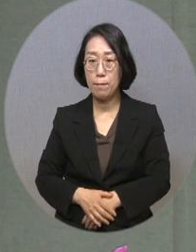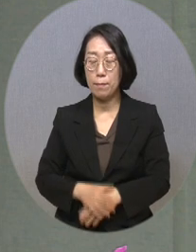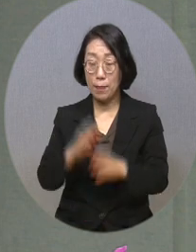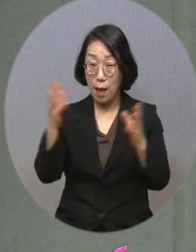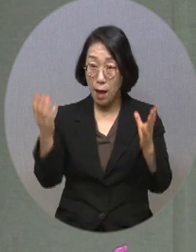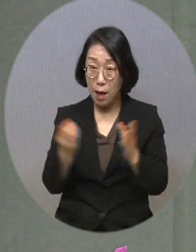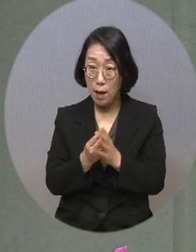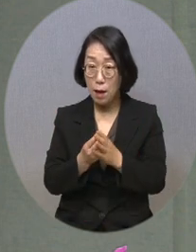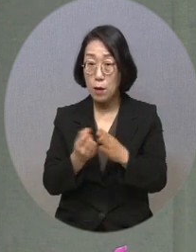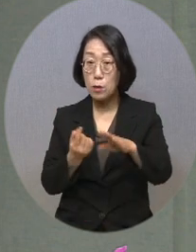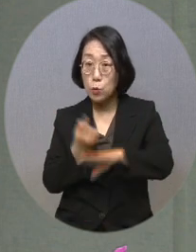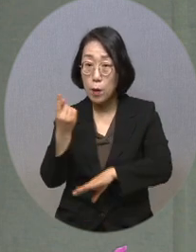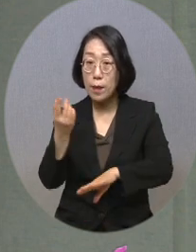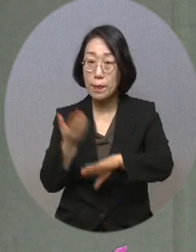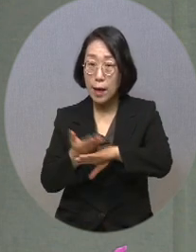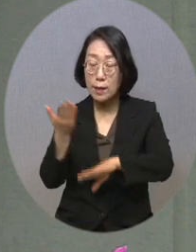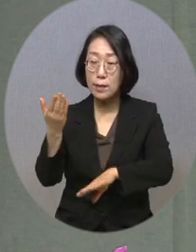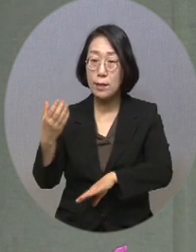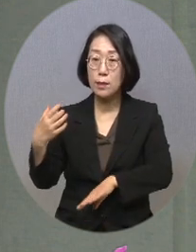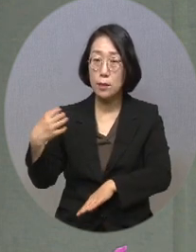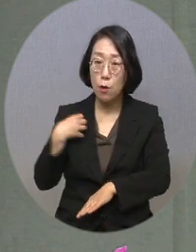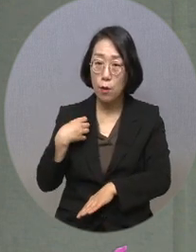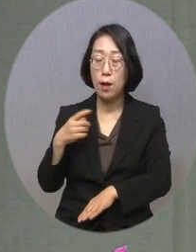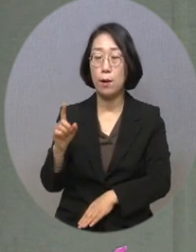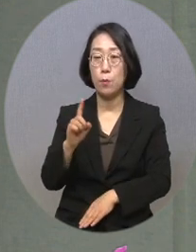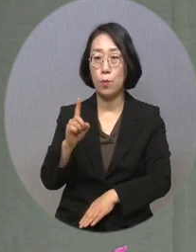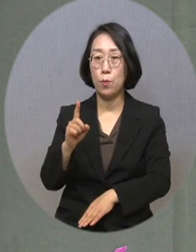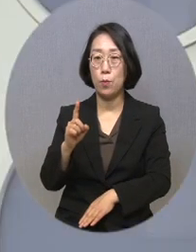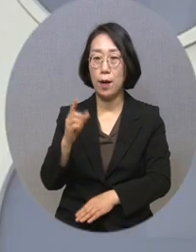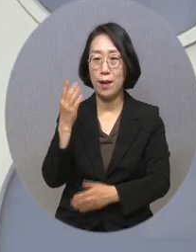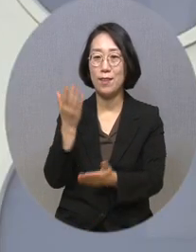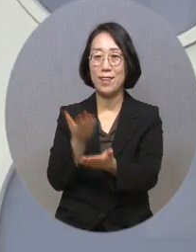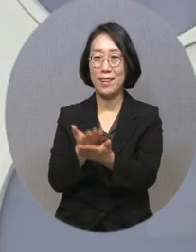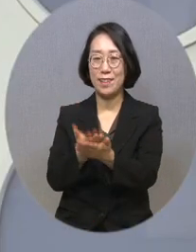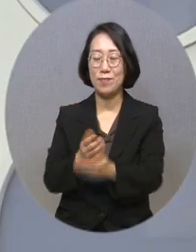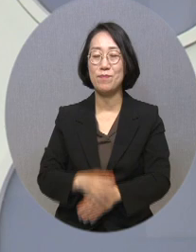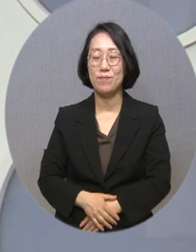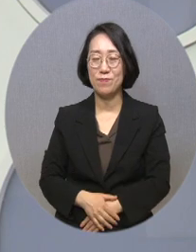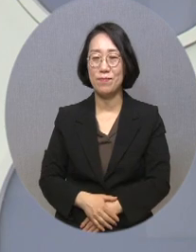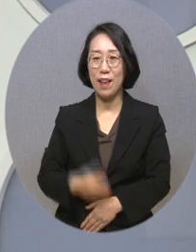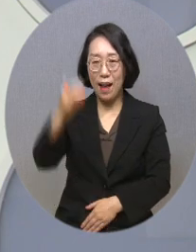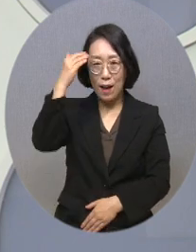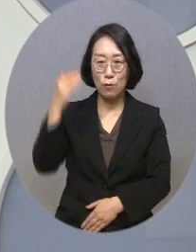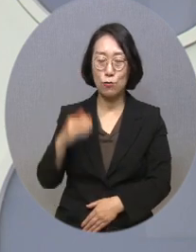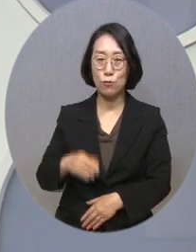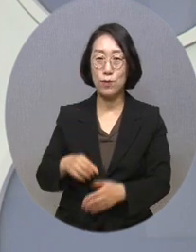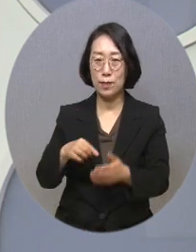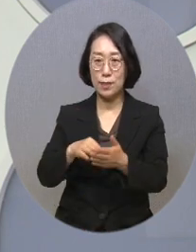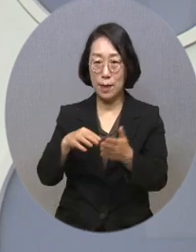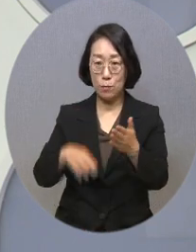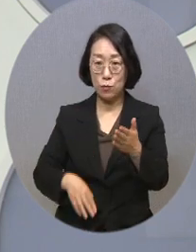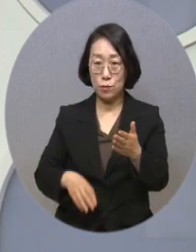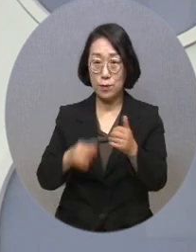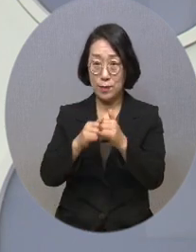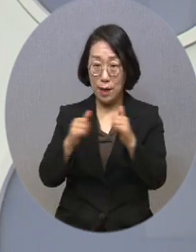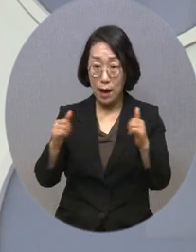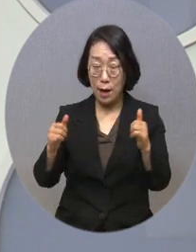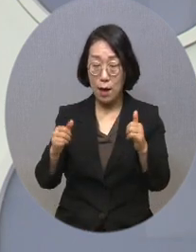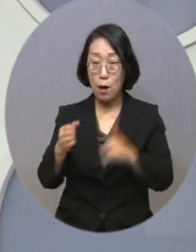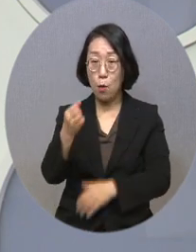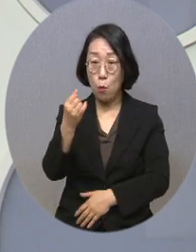역할도 있으신지 네. 네, 소개 좀 해주시죠. 아, 알겠습니다. 예. 우리 한국 세무사회는 총